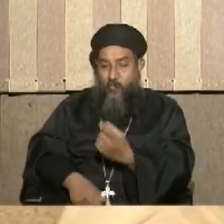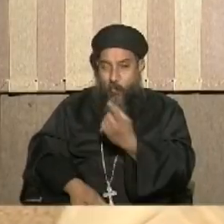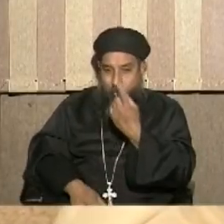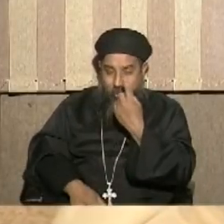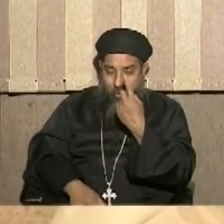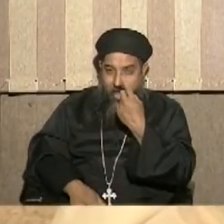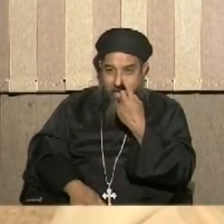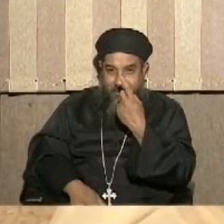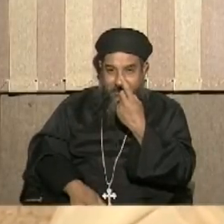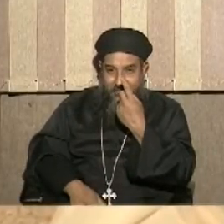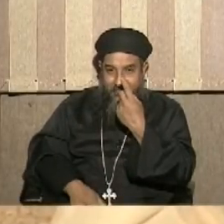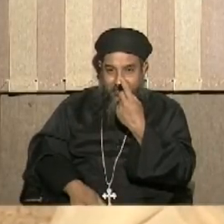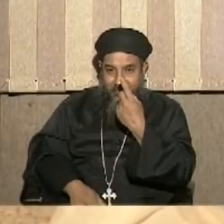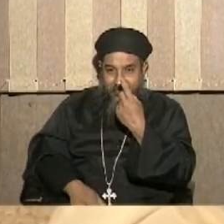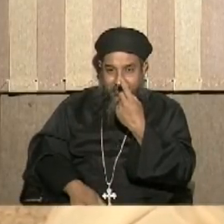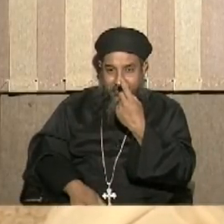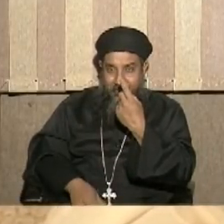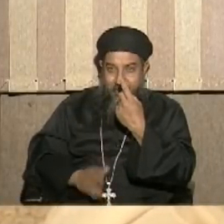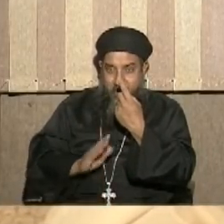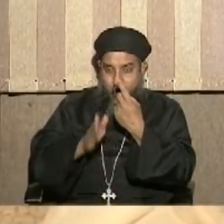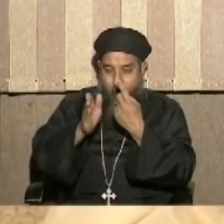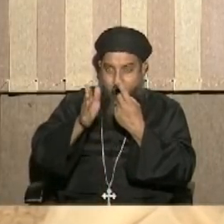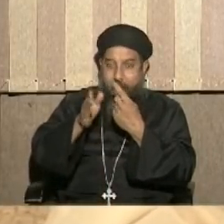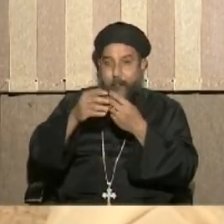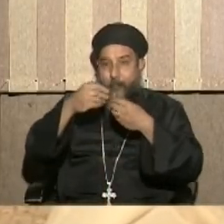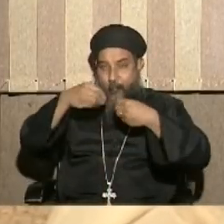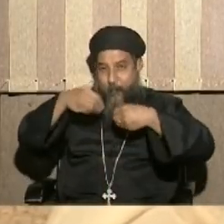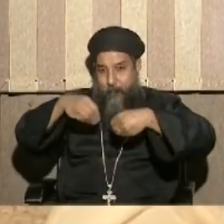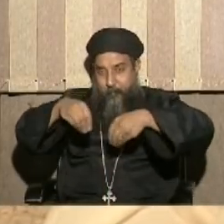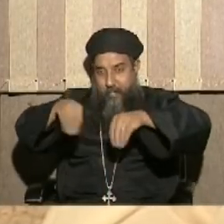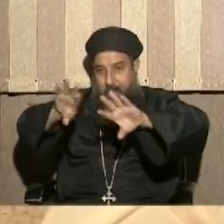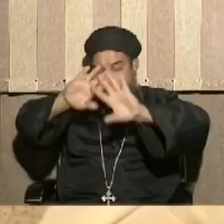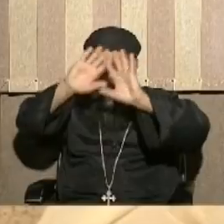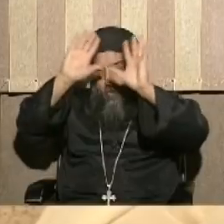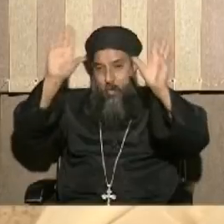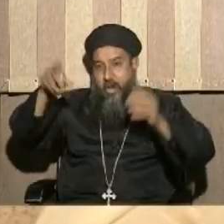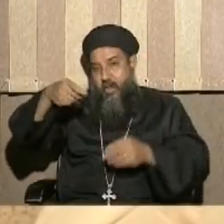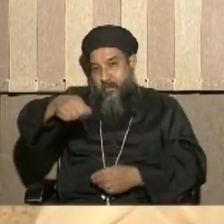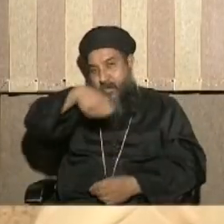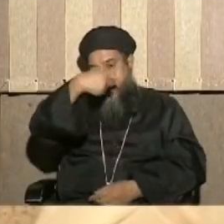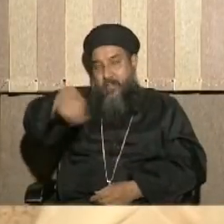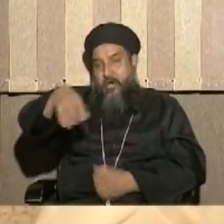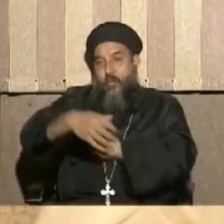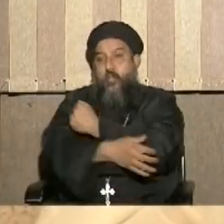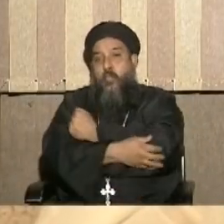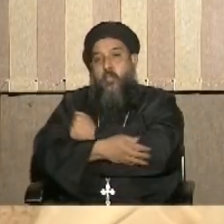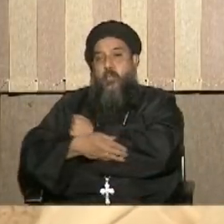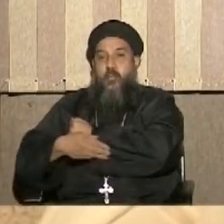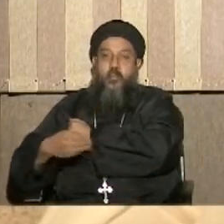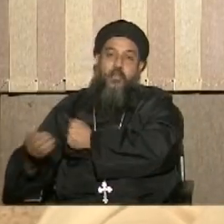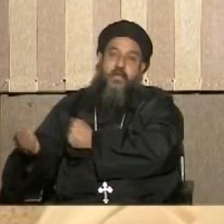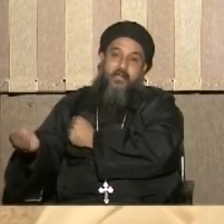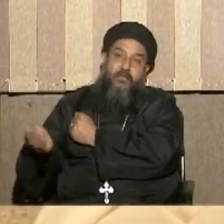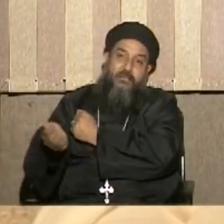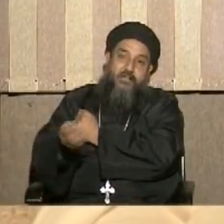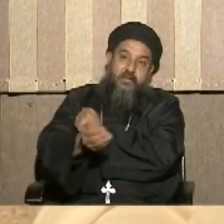يعوزك شيء واحد، اذهب وبيع كل مالك